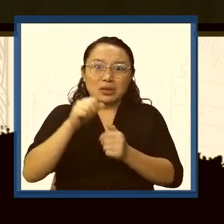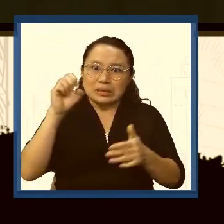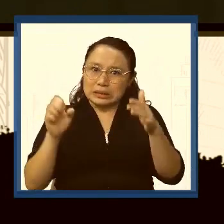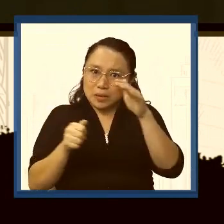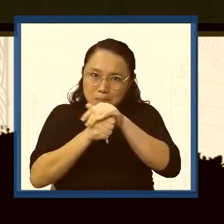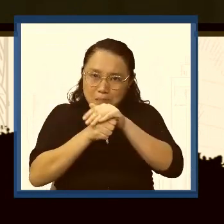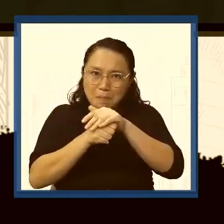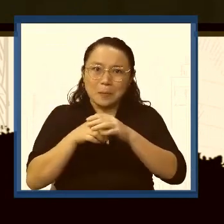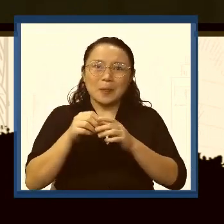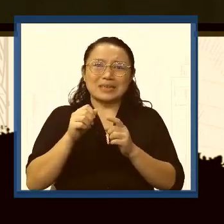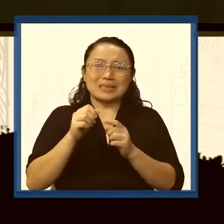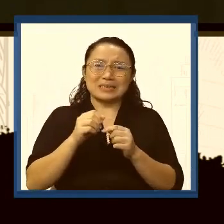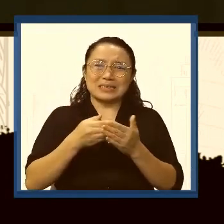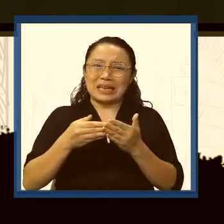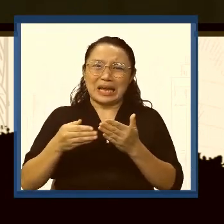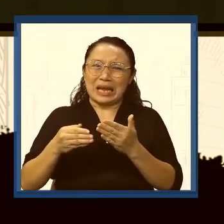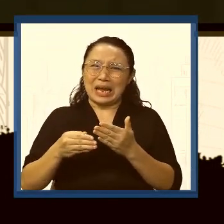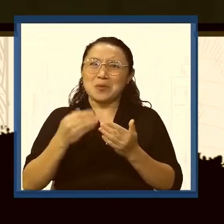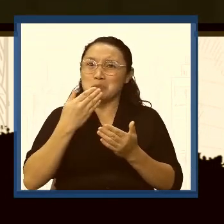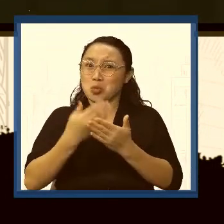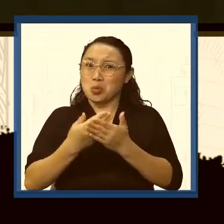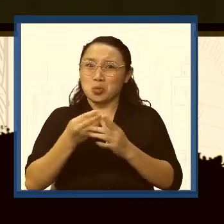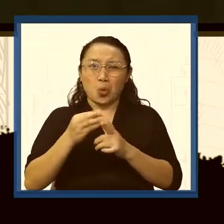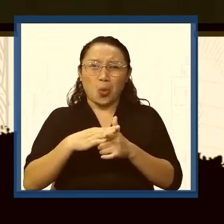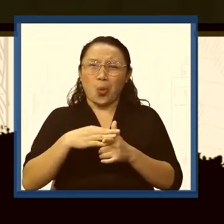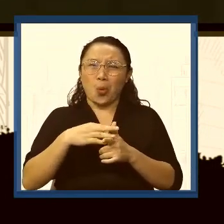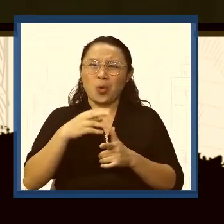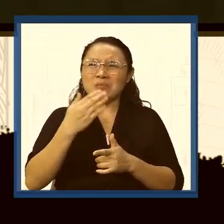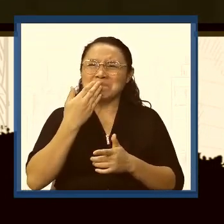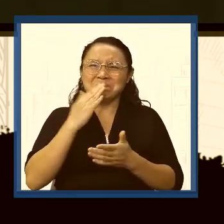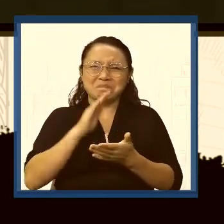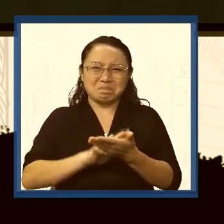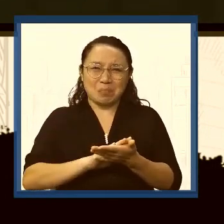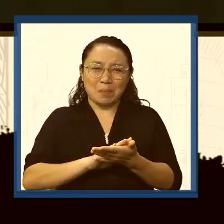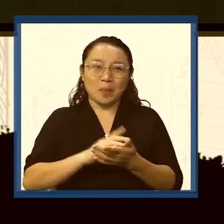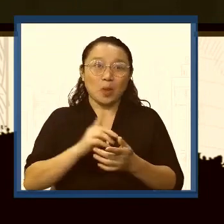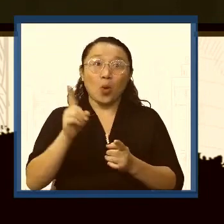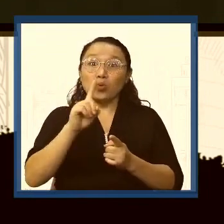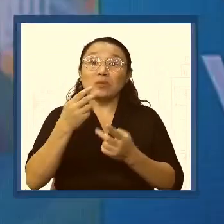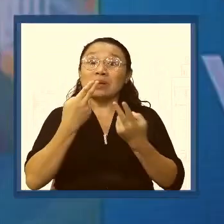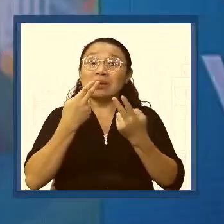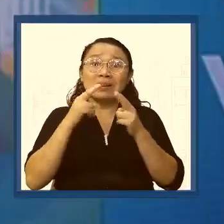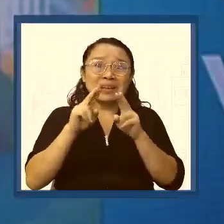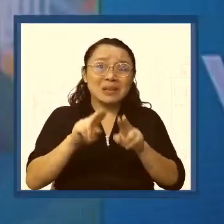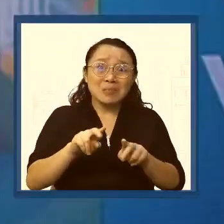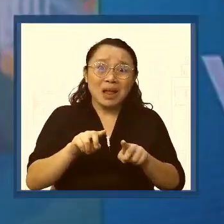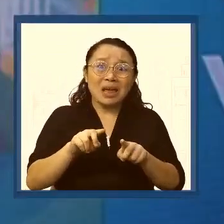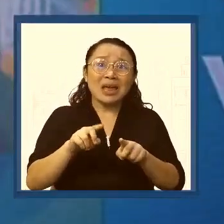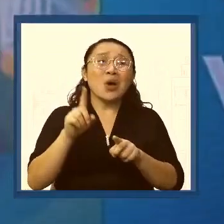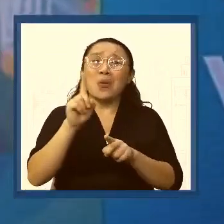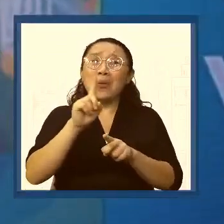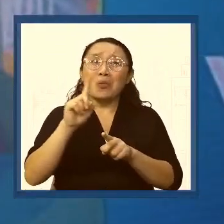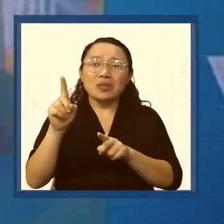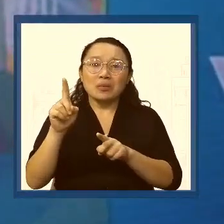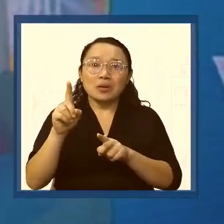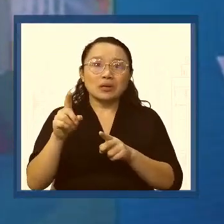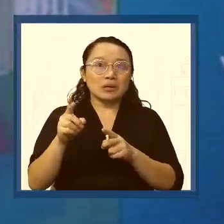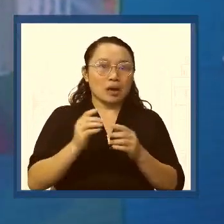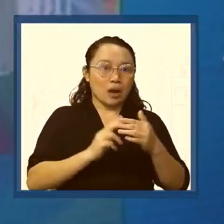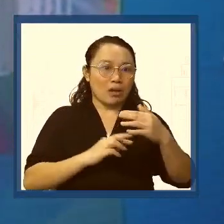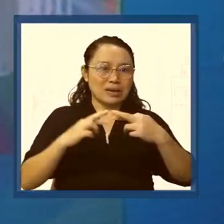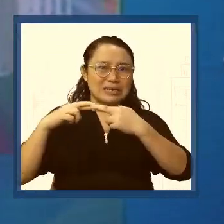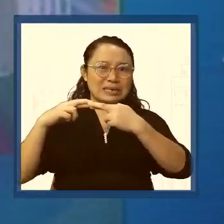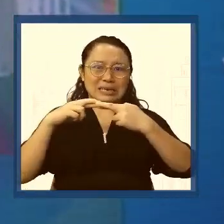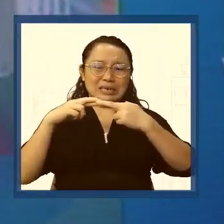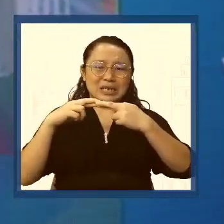o daotan. Kung unsa nga atong pag-respond, ang atong gihimo in relation sa kasubuan sa Dios ng ipadayag sa